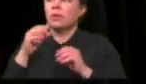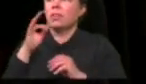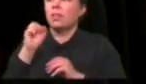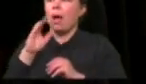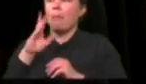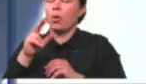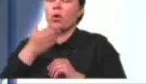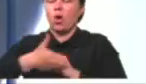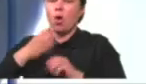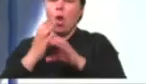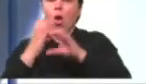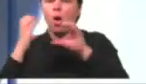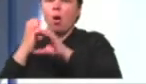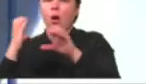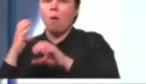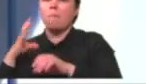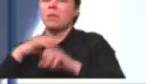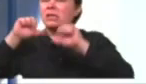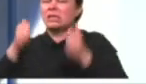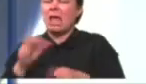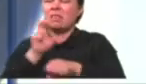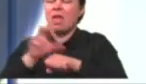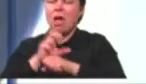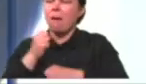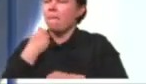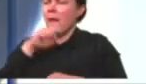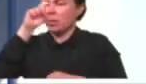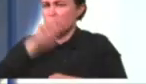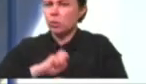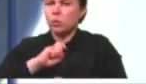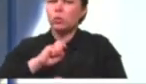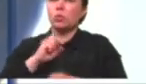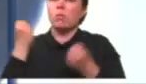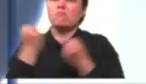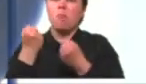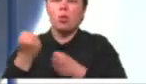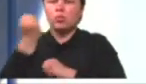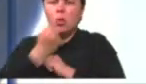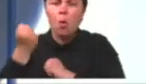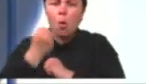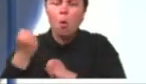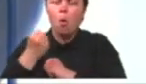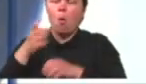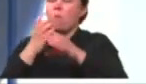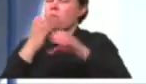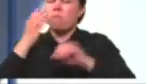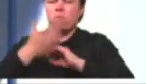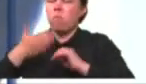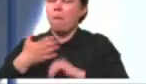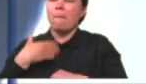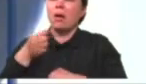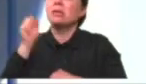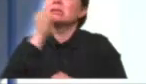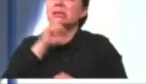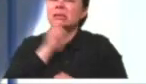kolejowego był bardzo słaby, bardzo zły, no wyeksploatowane, źle utrzymywane pociągi, które miały kilkadziesiąt lat